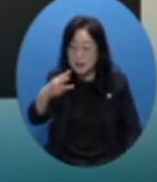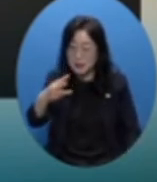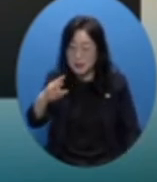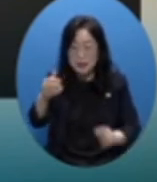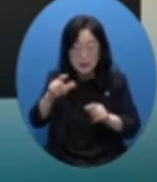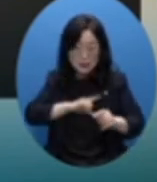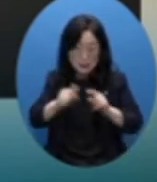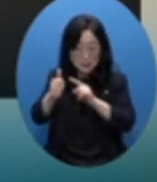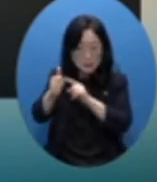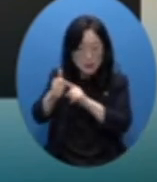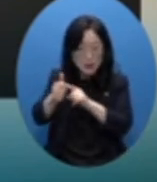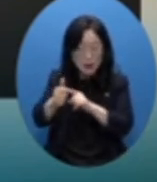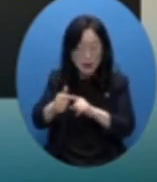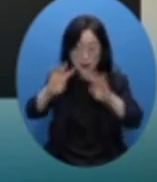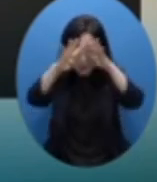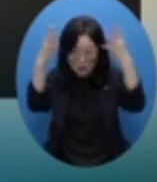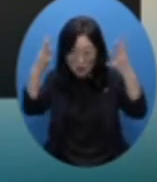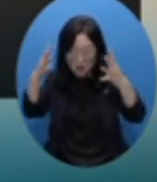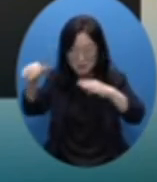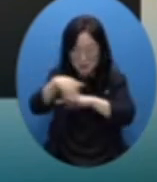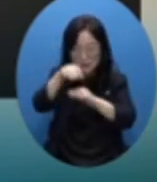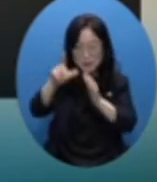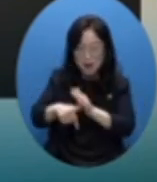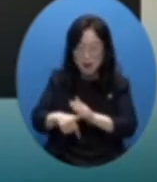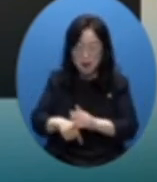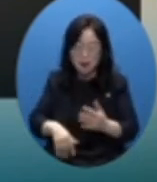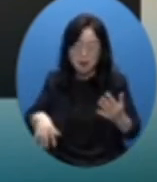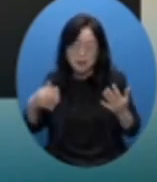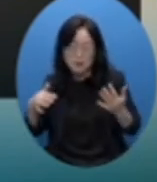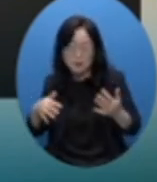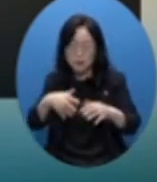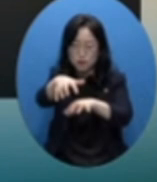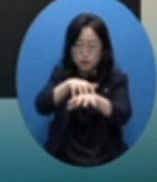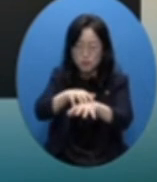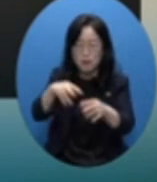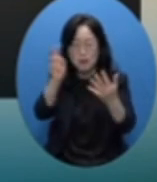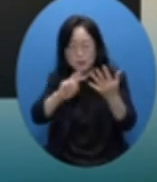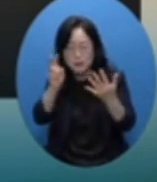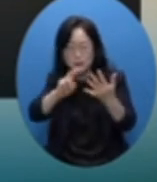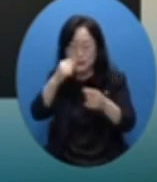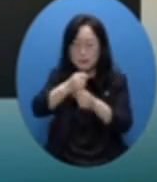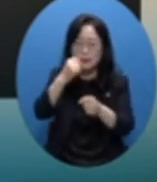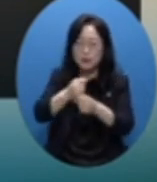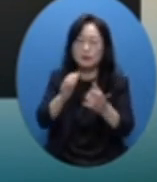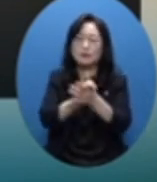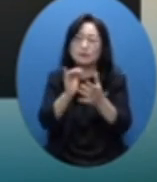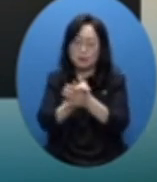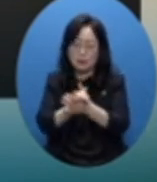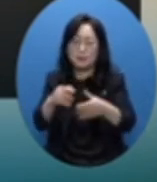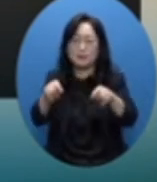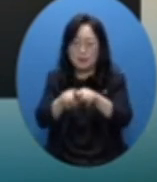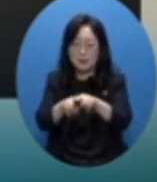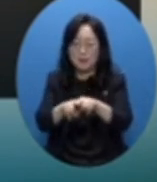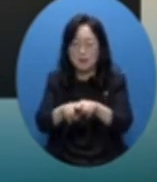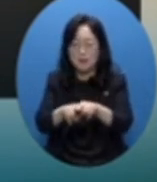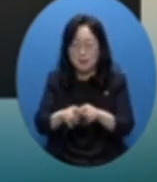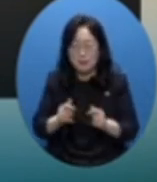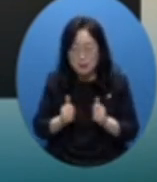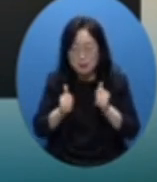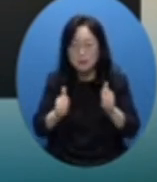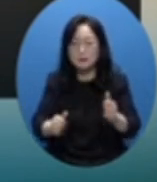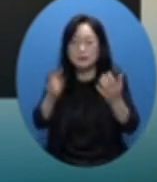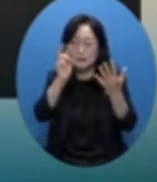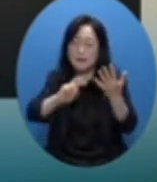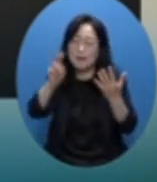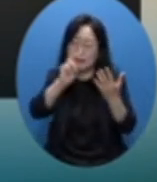대학 다닐 때 보 칼국수를 만들어 가지고 친구들하고 같이 이 찬양을 부르면서 열심히 찾아